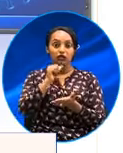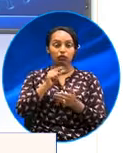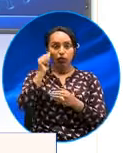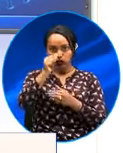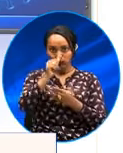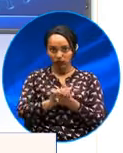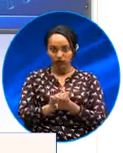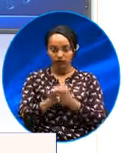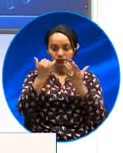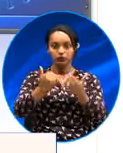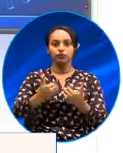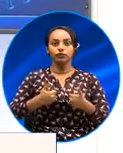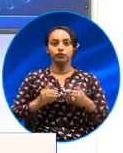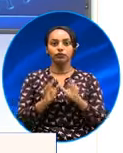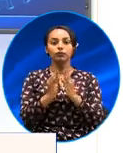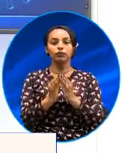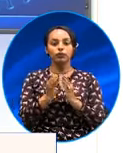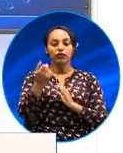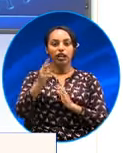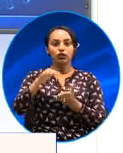ነው በኢትዮጵያ አሁን ባለው ሁኔታ